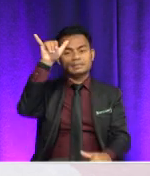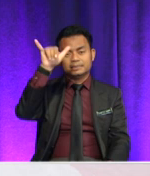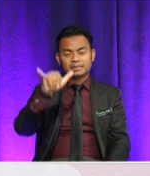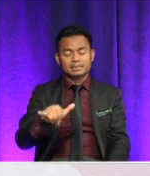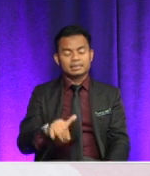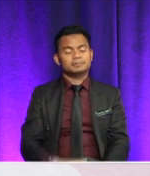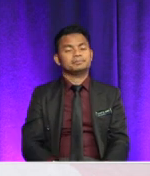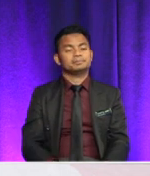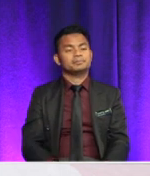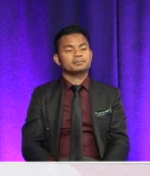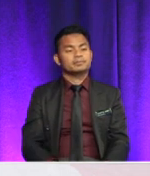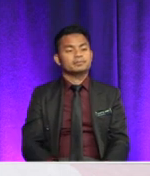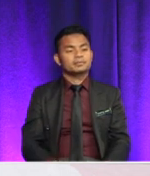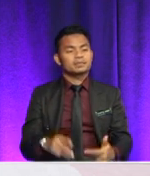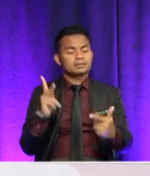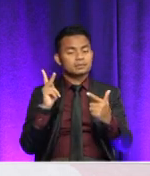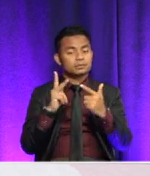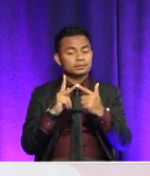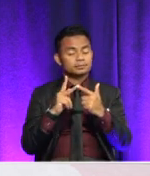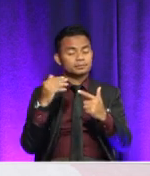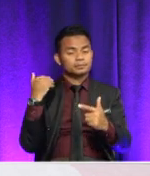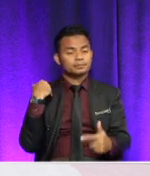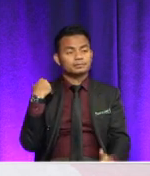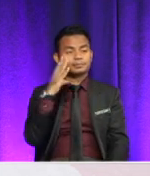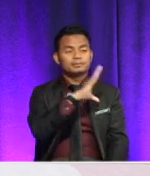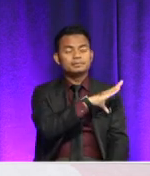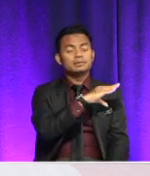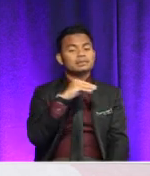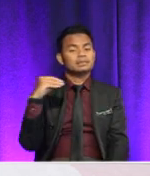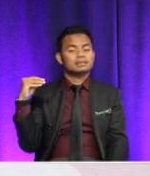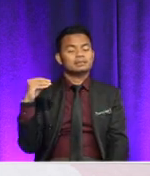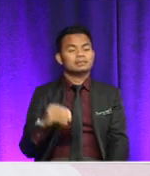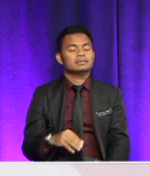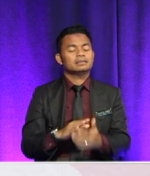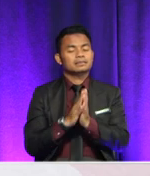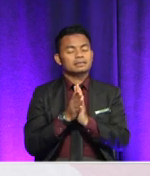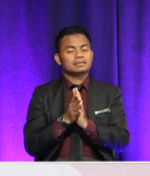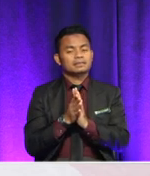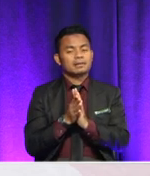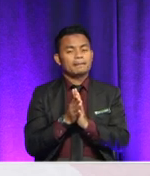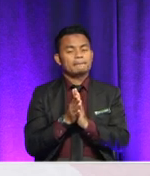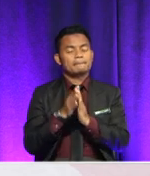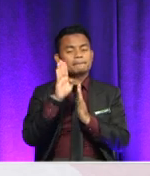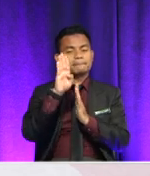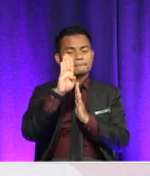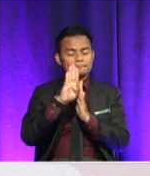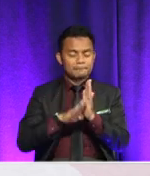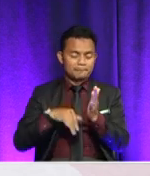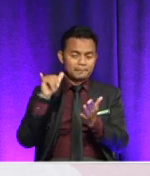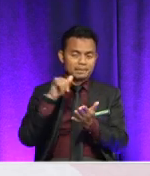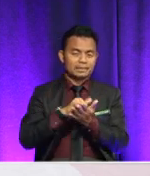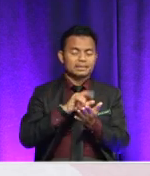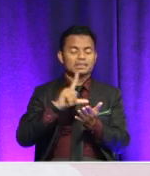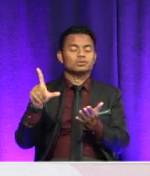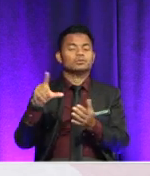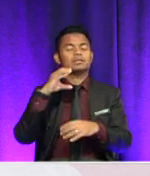kedua ada perkataan dan jadi begitulah caranya yaitu ayat majmuk